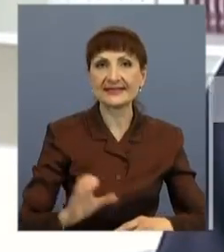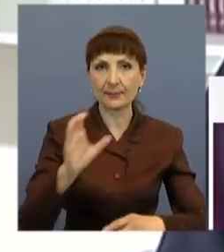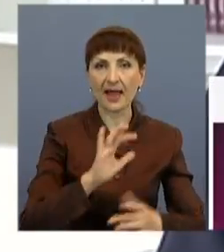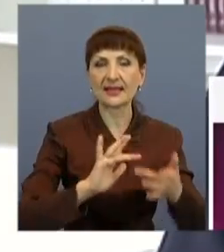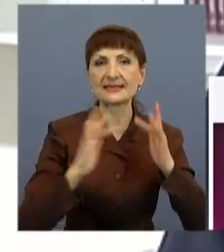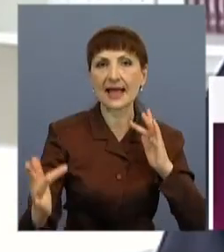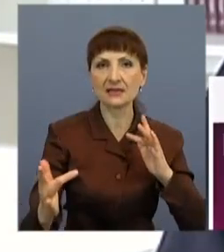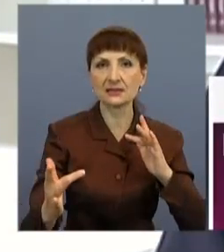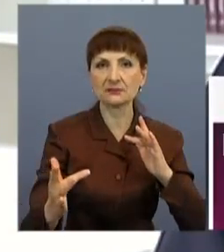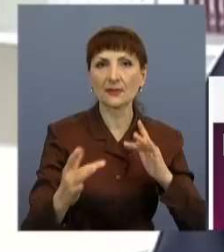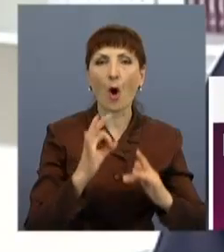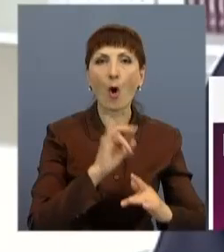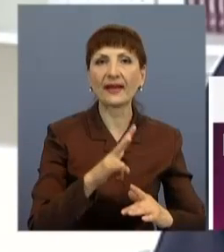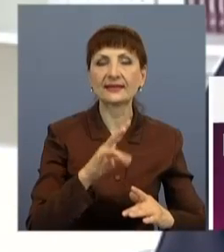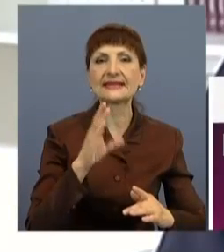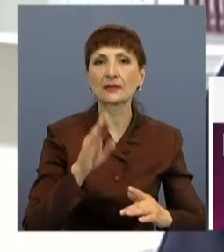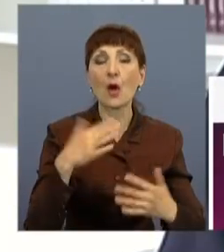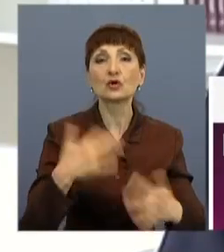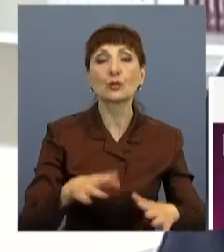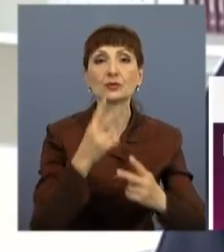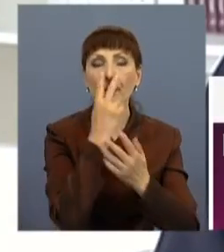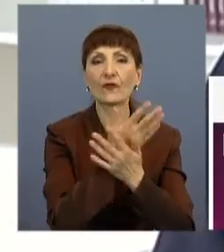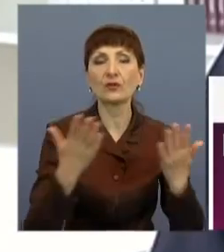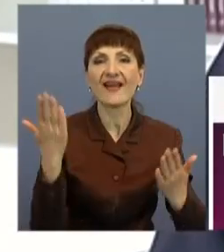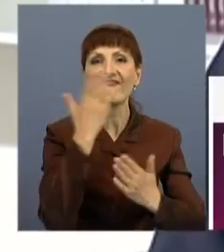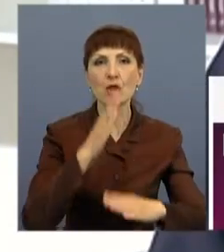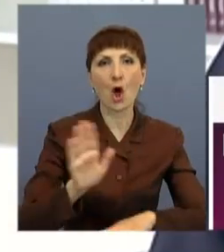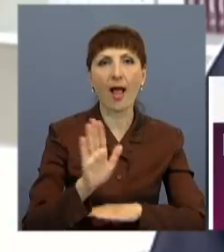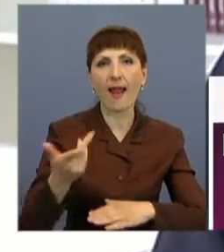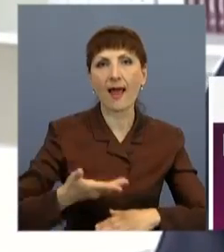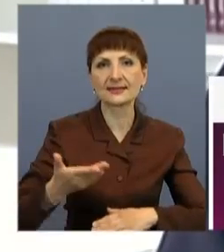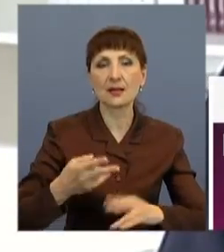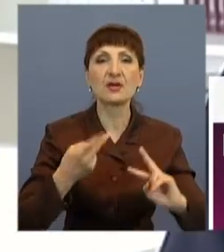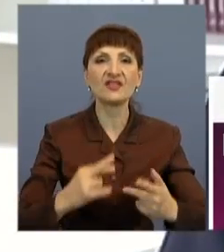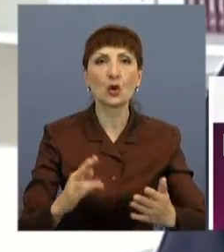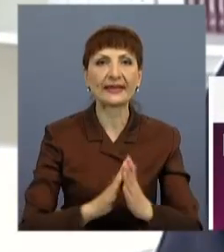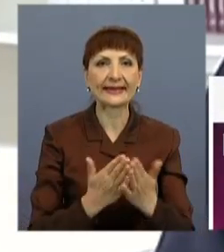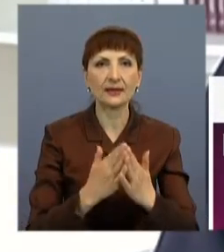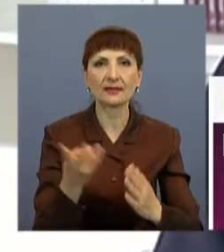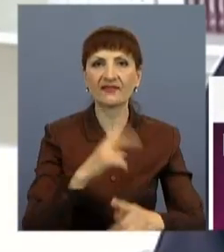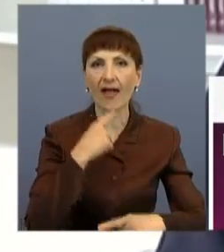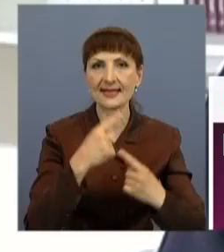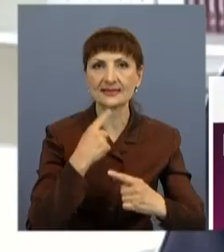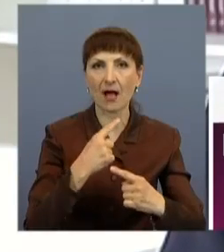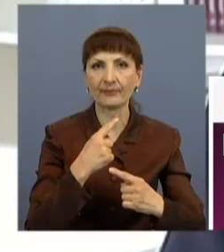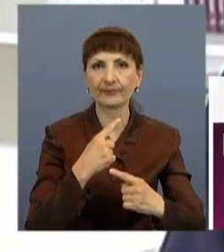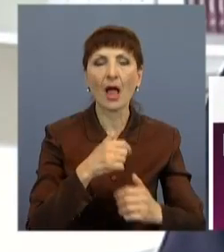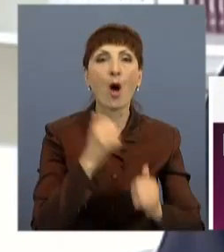сайте Open.UKZ будут опубликованы видеолекции по 18 переведенным книгам. Они будут на двух языках.